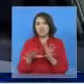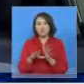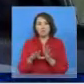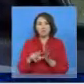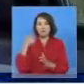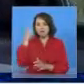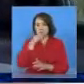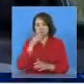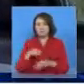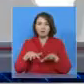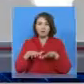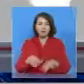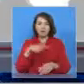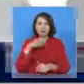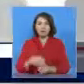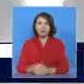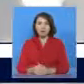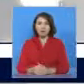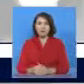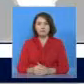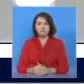жеке серіктестіктен тарайтынын айтады.